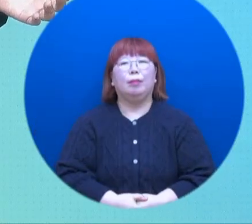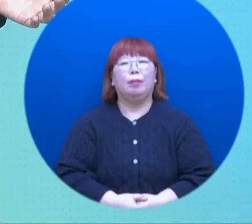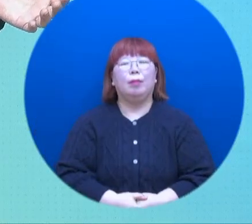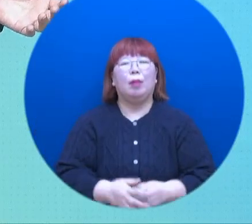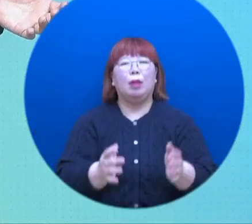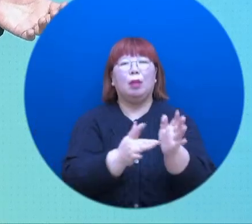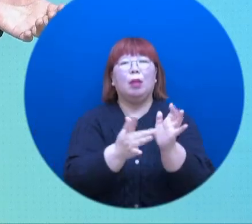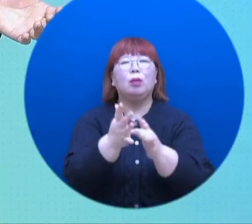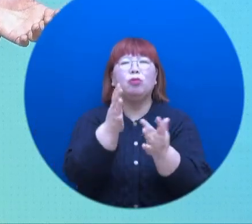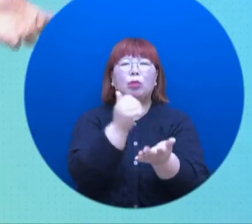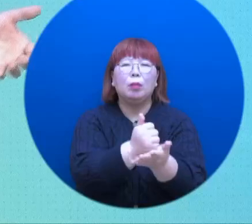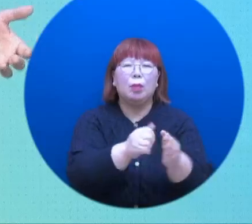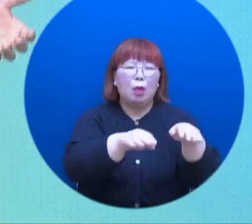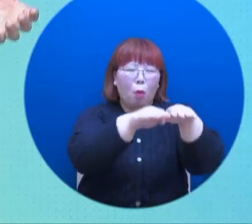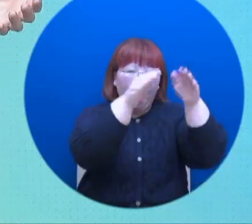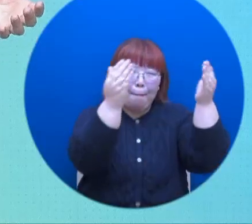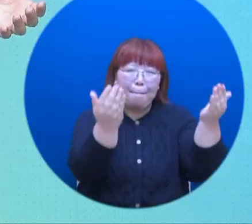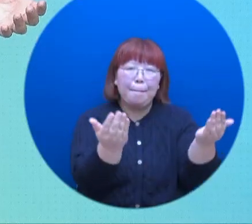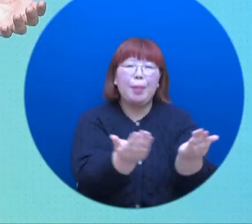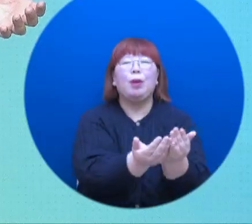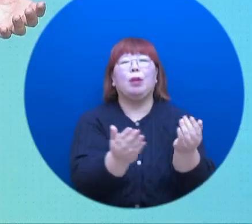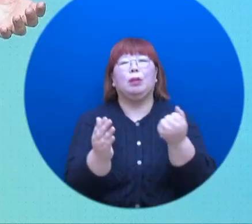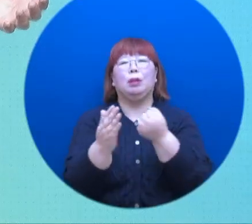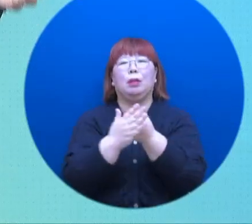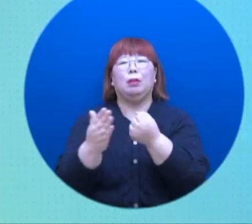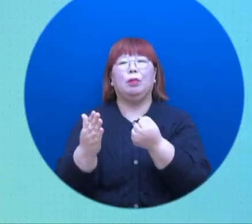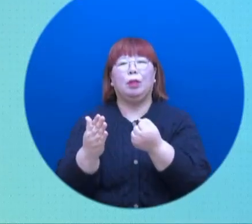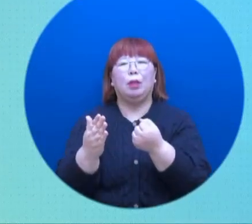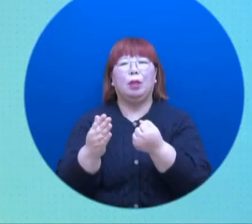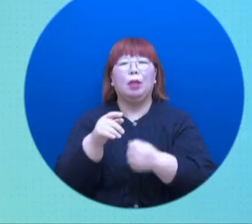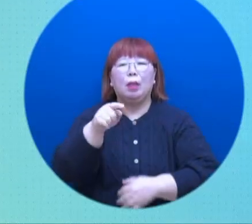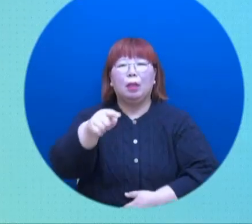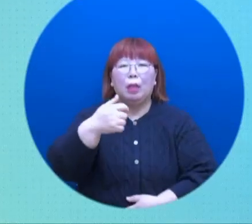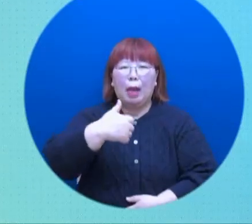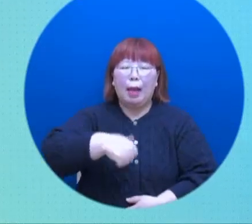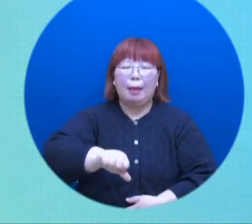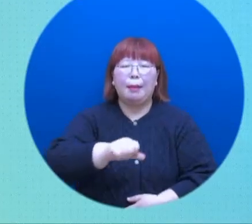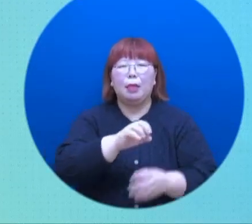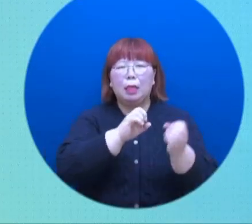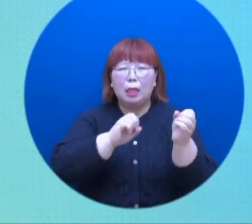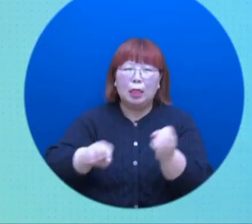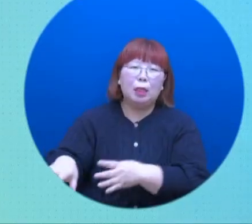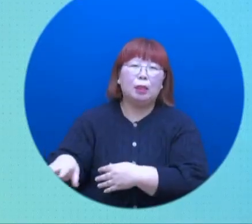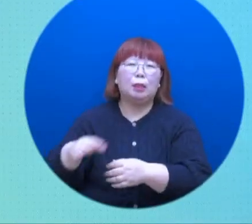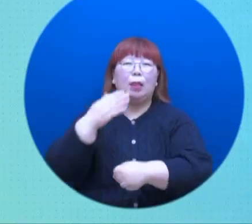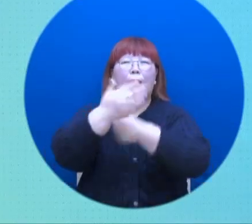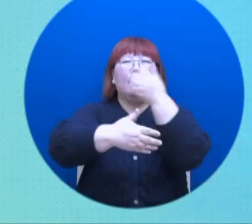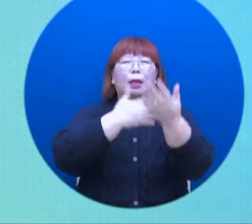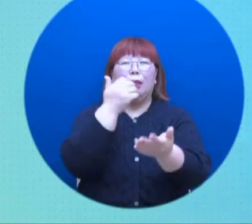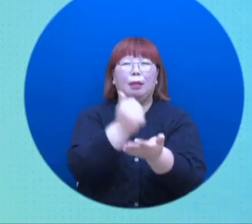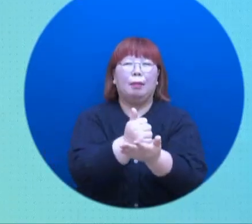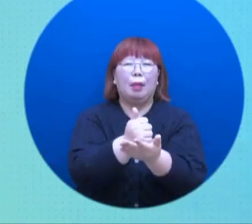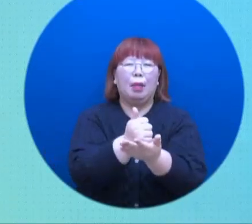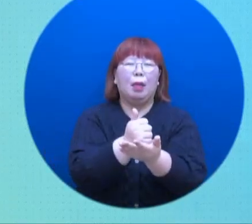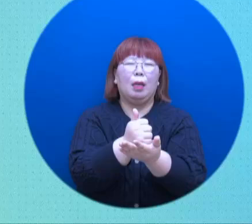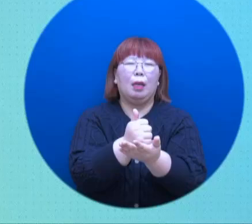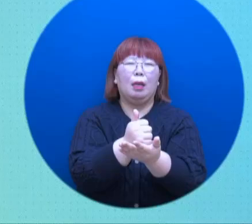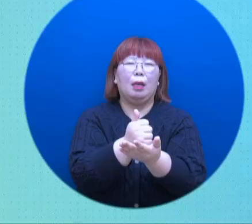예수님이 완벽하셨기 때문에 그 아들을 잃은 하나님의 상실감